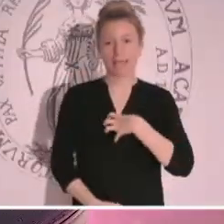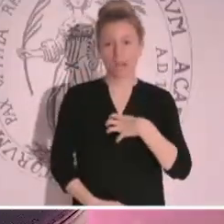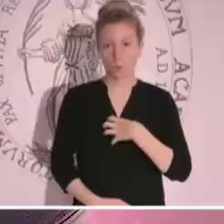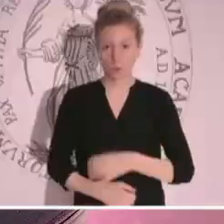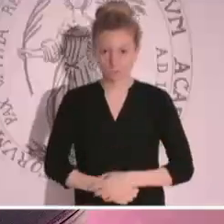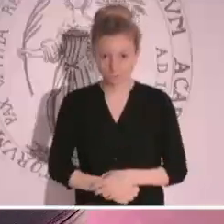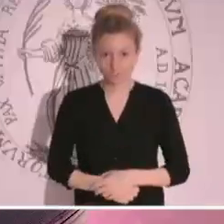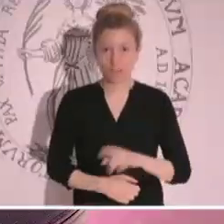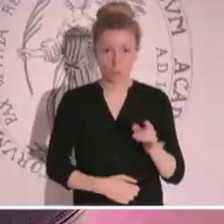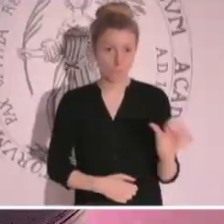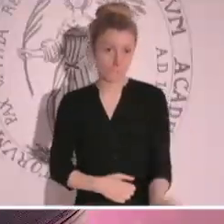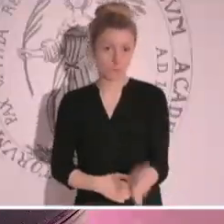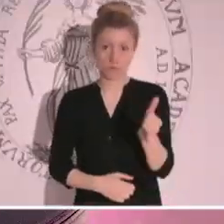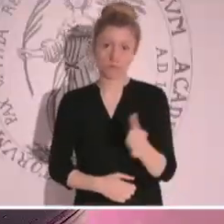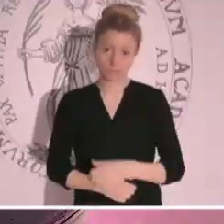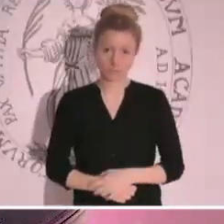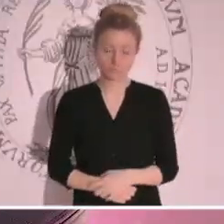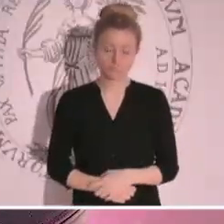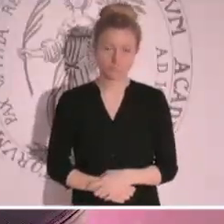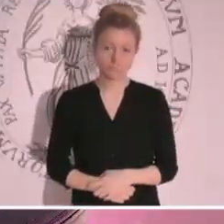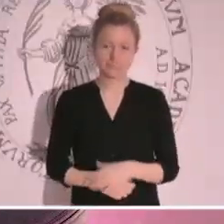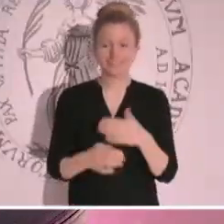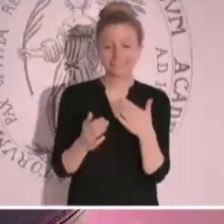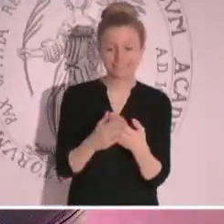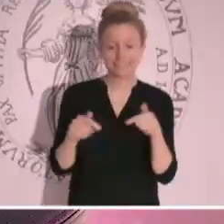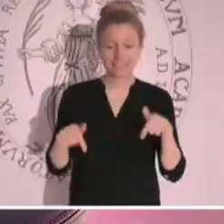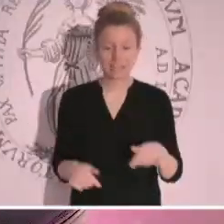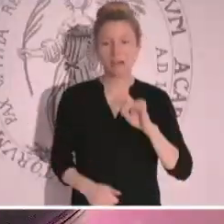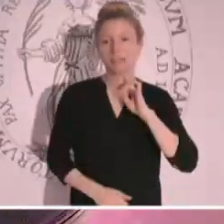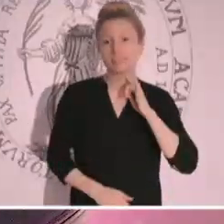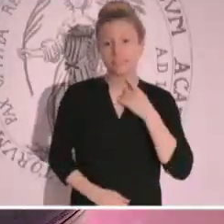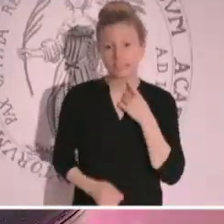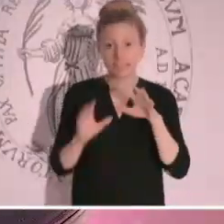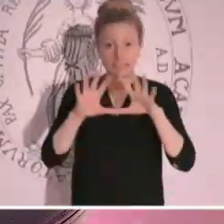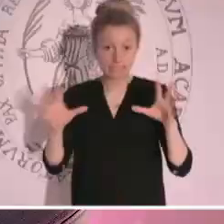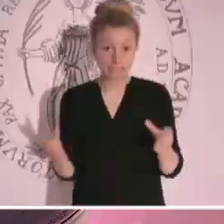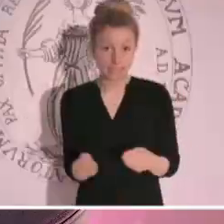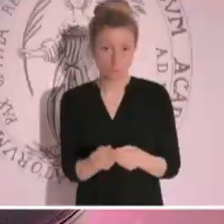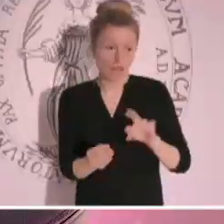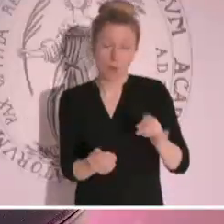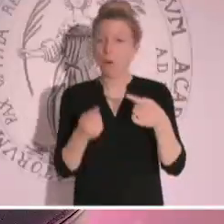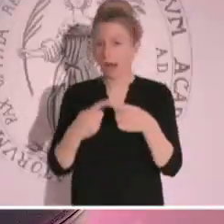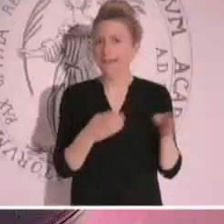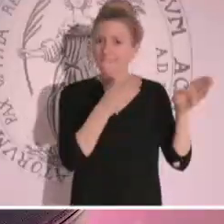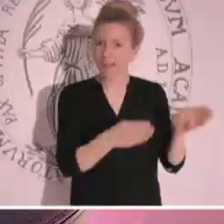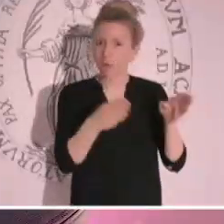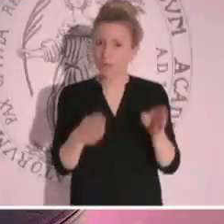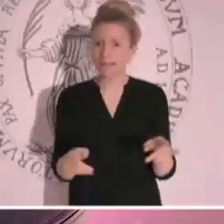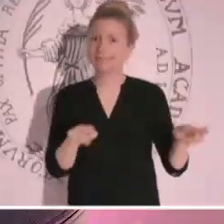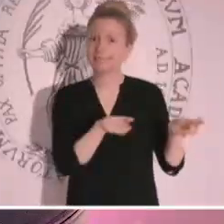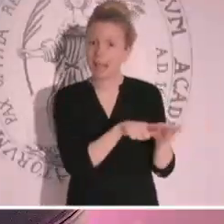heißt, Sie haben hier insgesamt, und da ziehe ich die anderen Kollegen auch der anderen Fakultäten mit